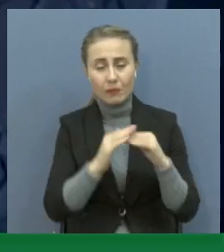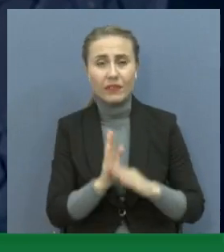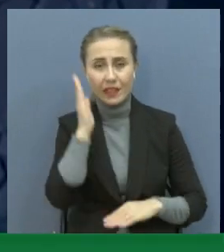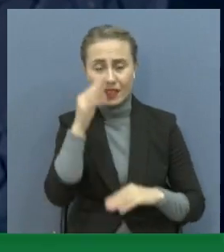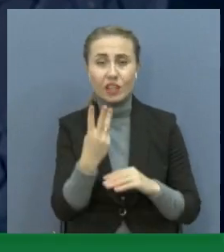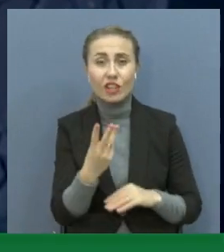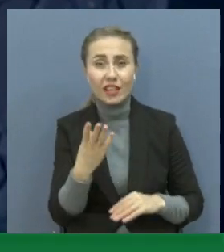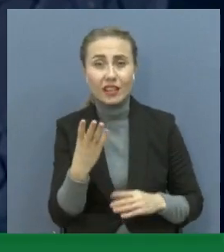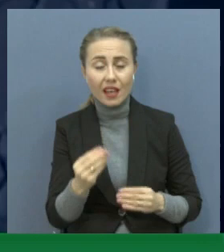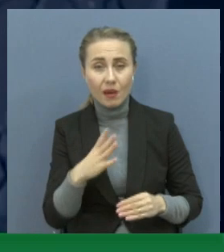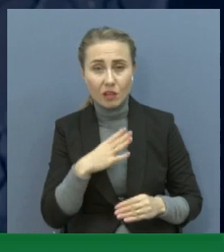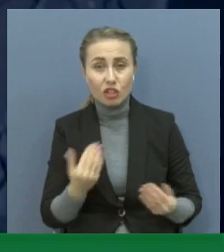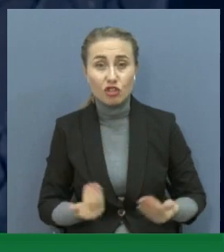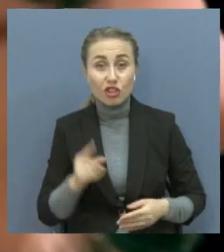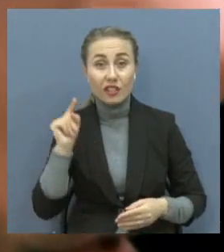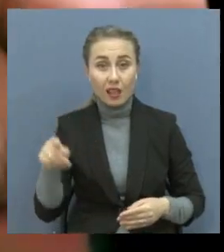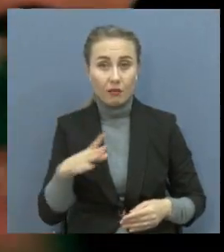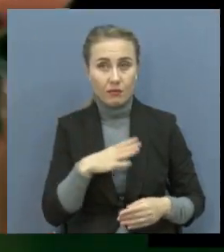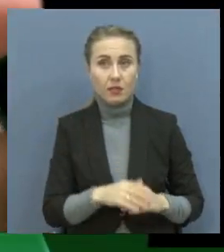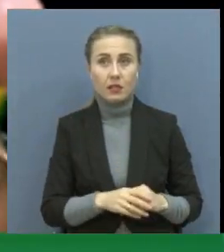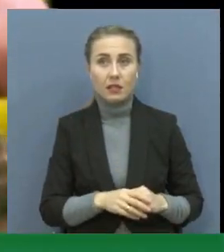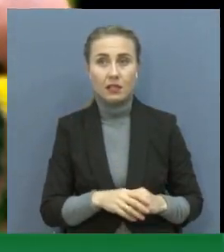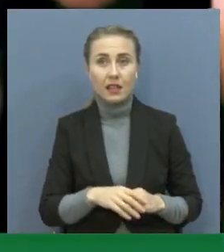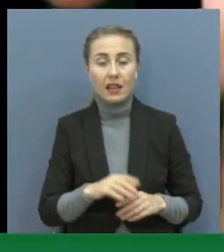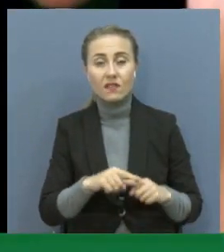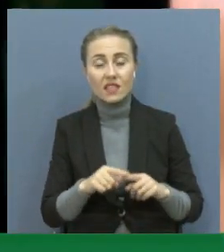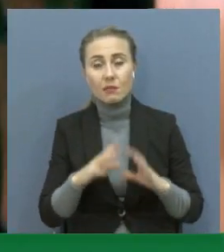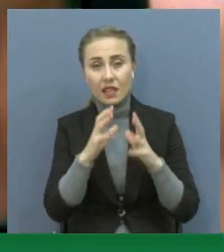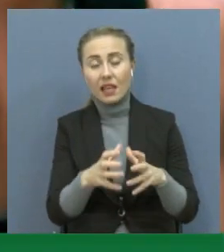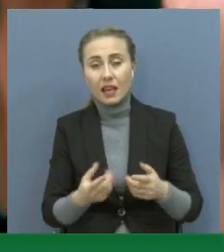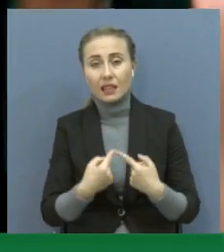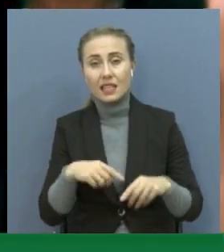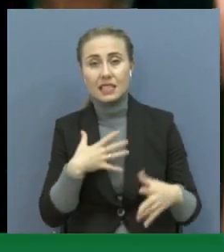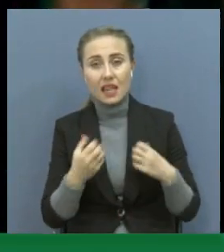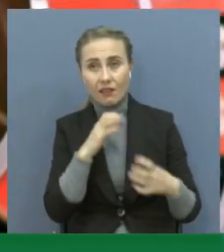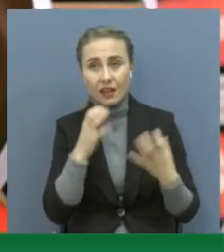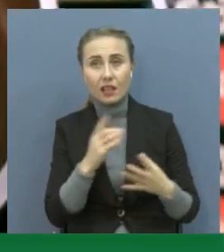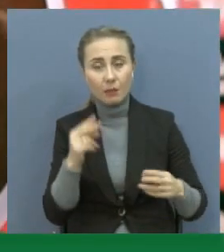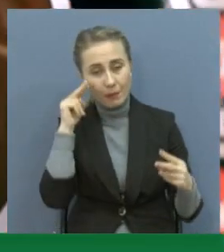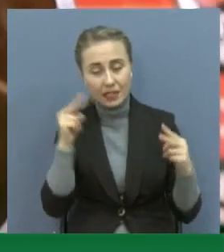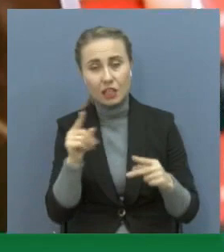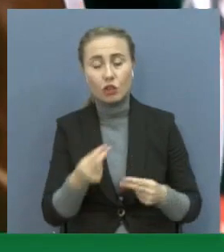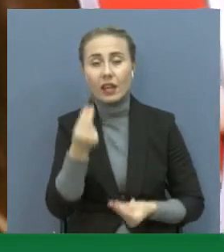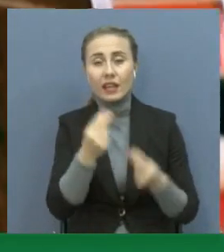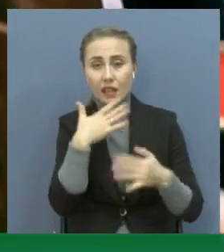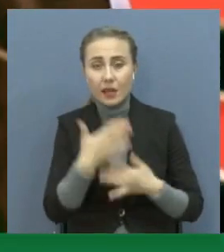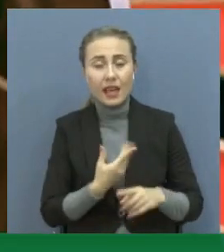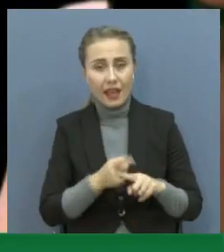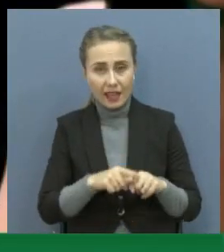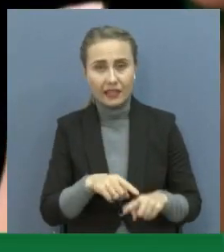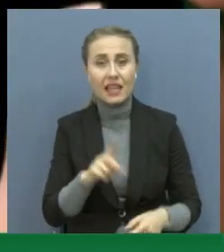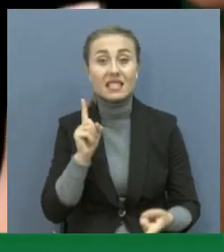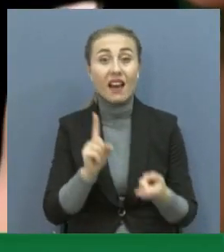2 дня, 3 дня жил там. Всемирная организация здравоохранения уже давно признала, что игромания – не что иное,